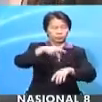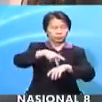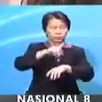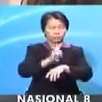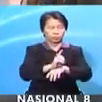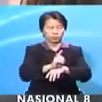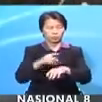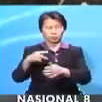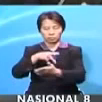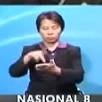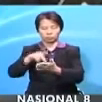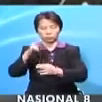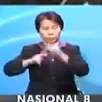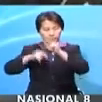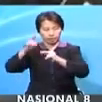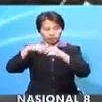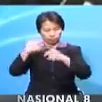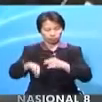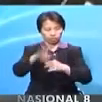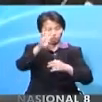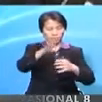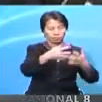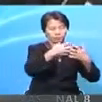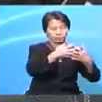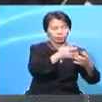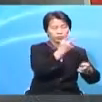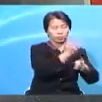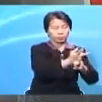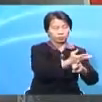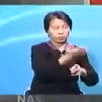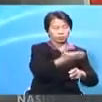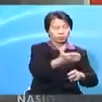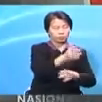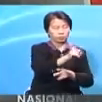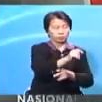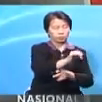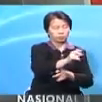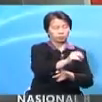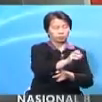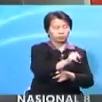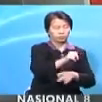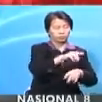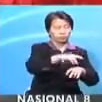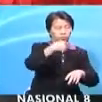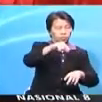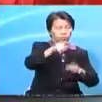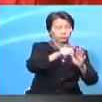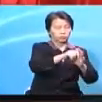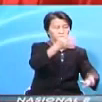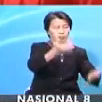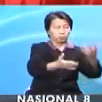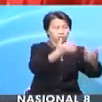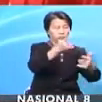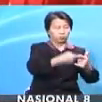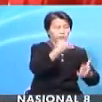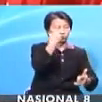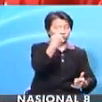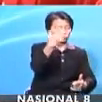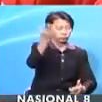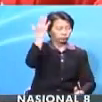pusat itu dibina setelah 4 gudang menyimpan sisa Toxic di pusat quality alam tersebut terbakar Februari lalu